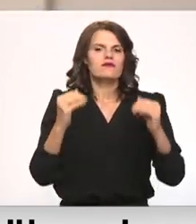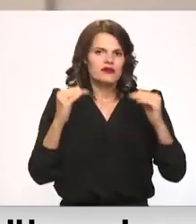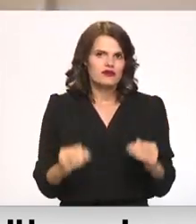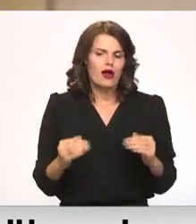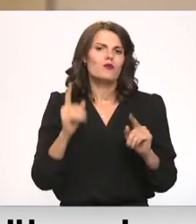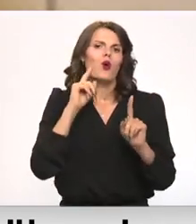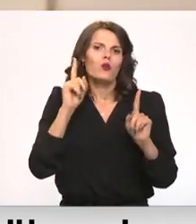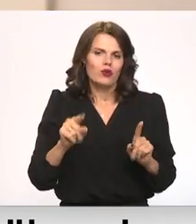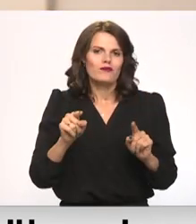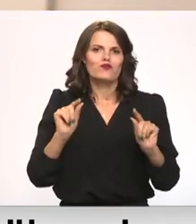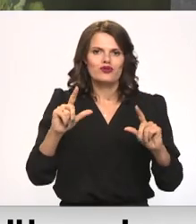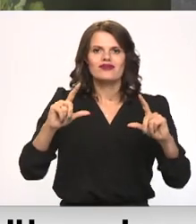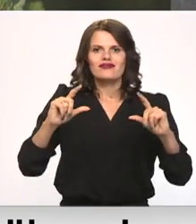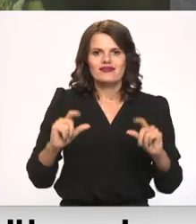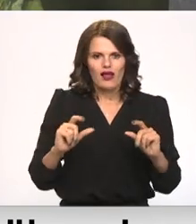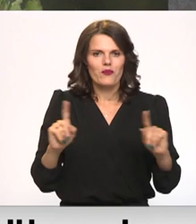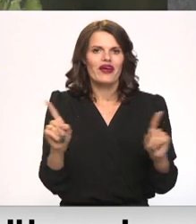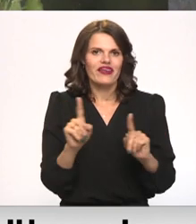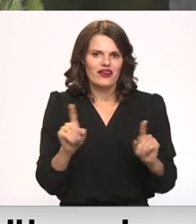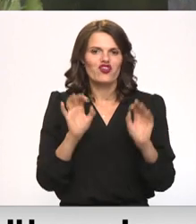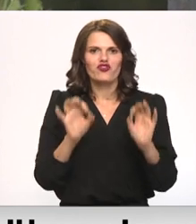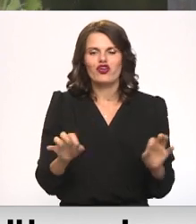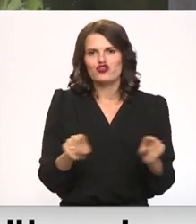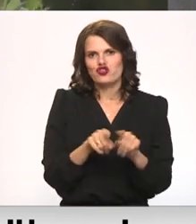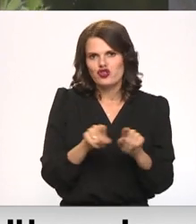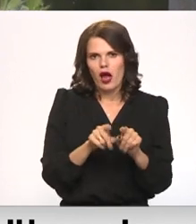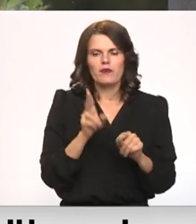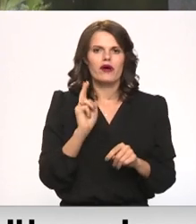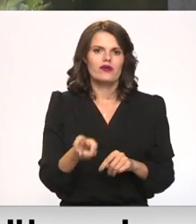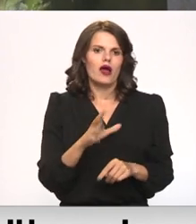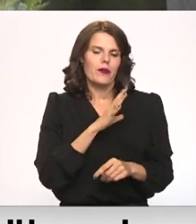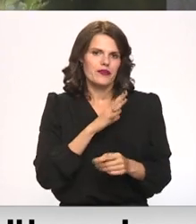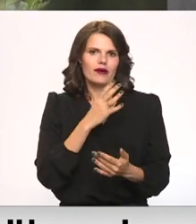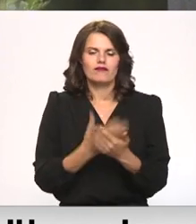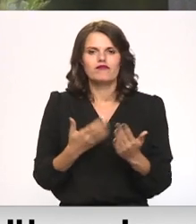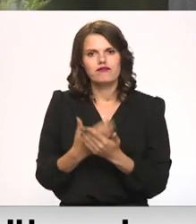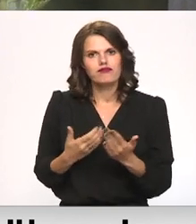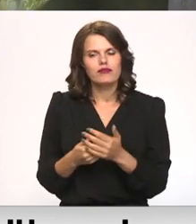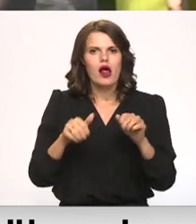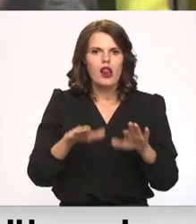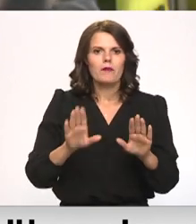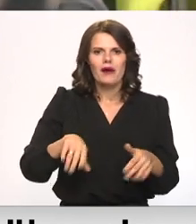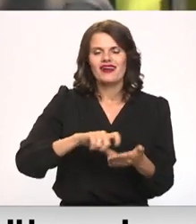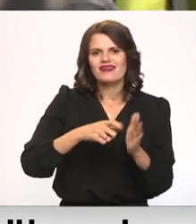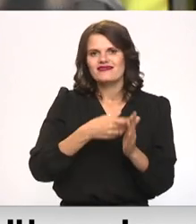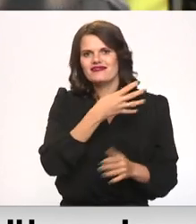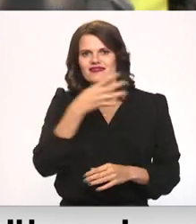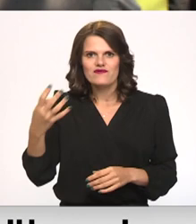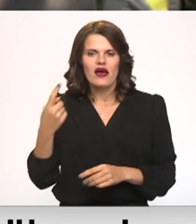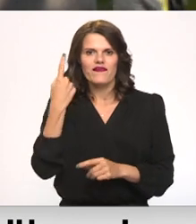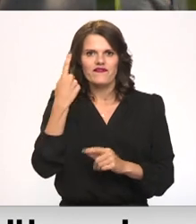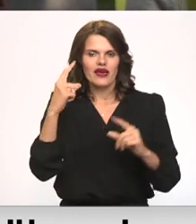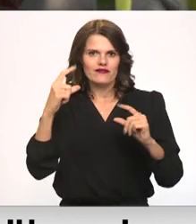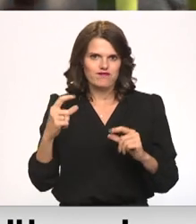tas, protams, ir samazināts. Un tieši tāpat, kā to ir argumentējuši arī lemjot par dzīvokļiem, tiešām 1 grāds